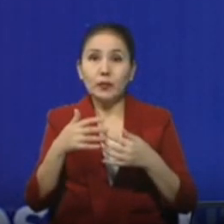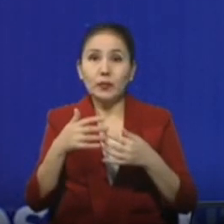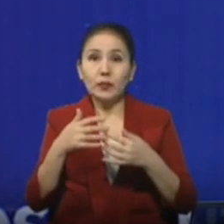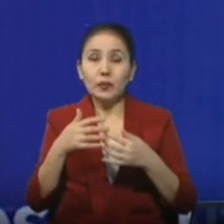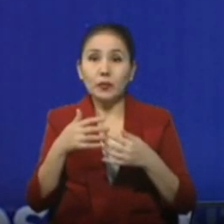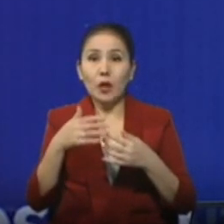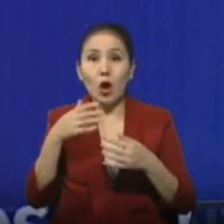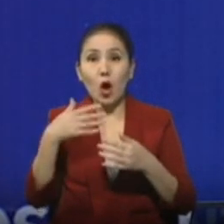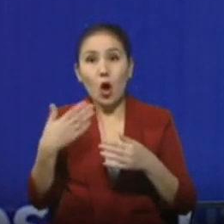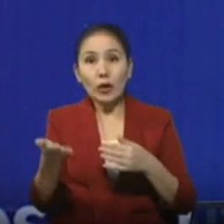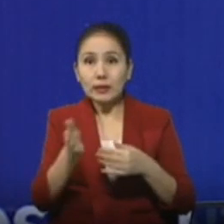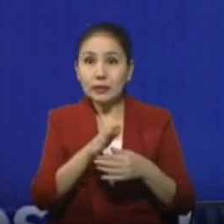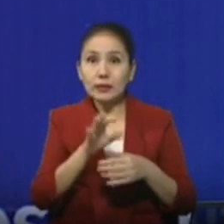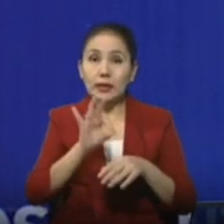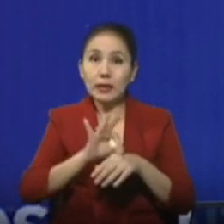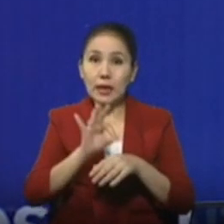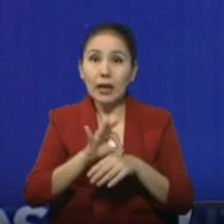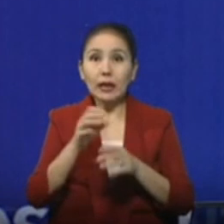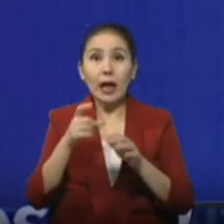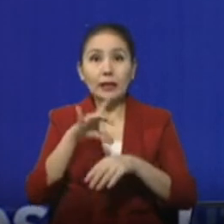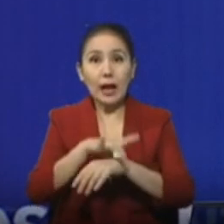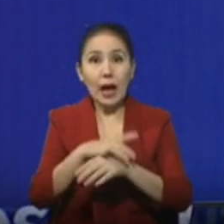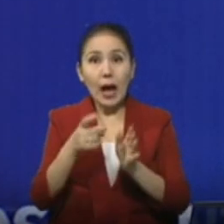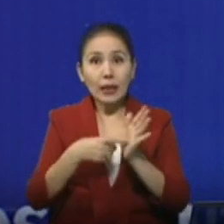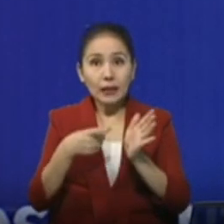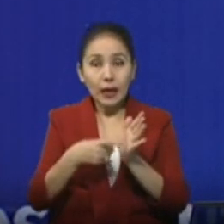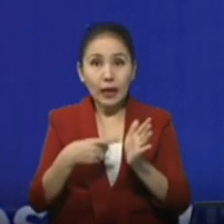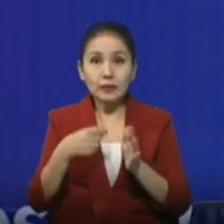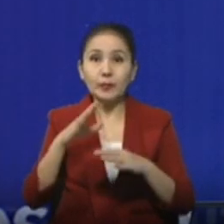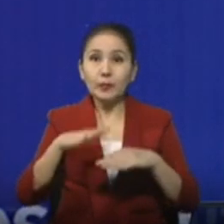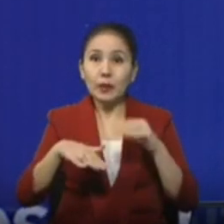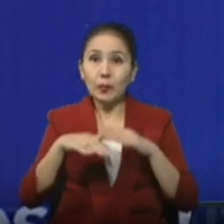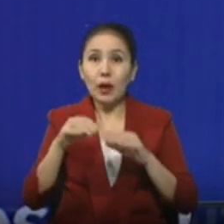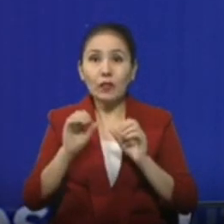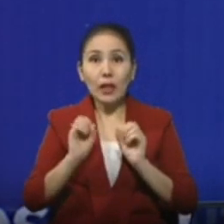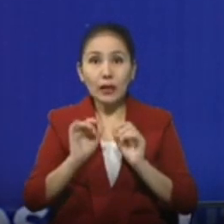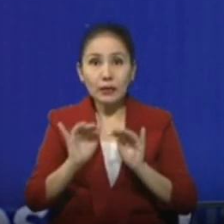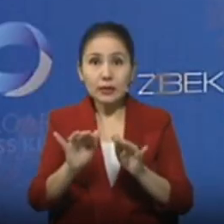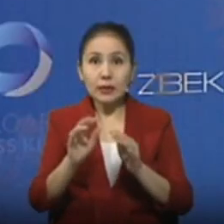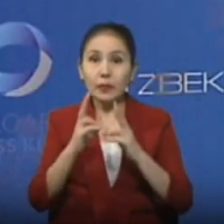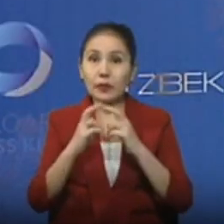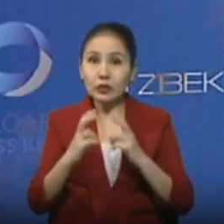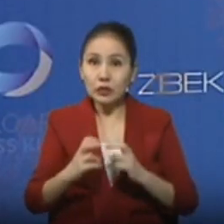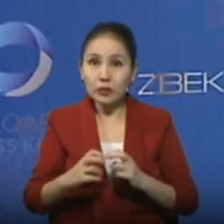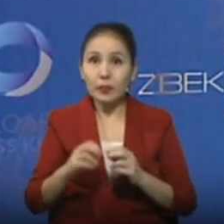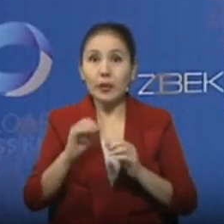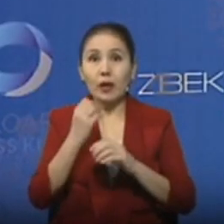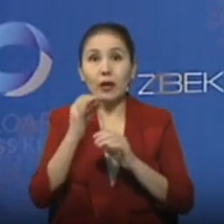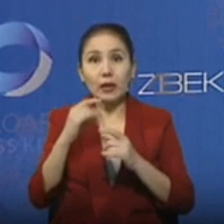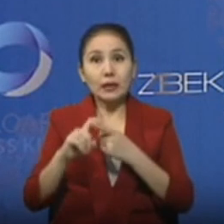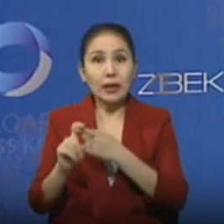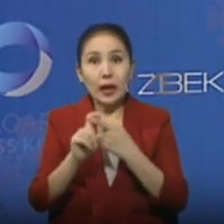homiladorlar orasida kasallikni aniqlash, ular orasida profilaktik ishlarni olib borish hamda tarqalishni oldini olish